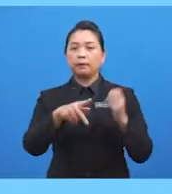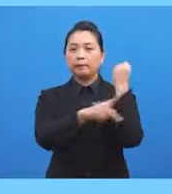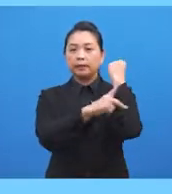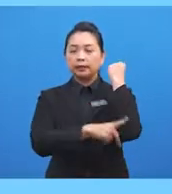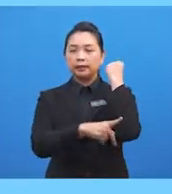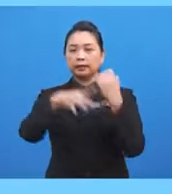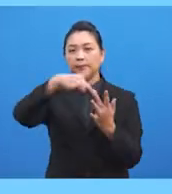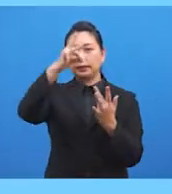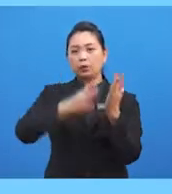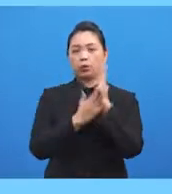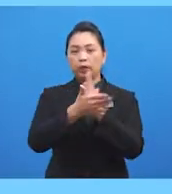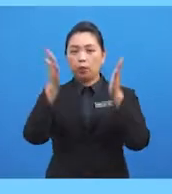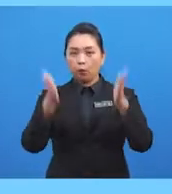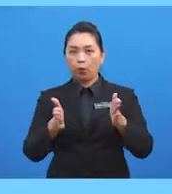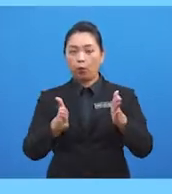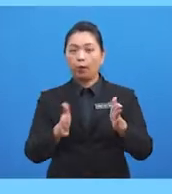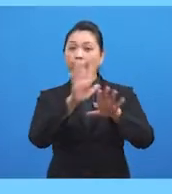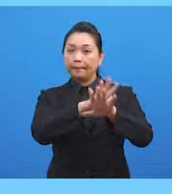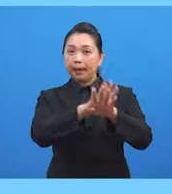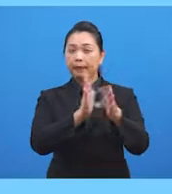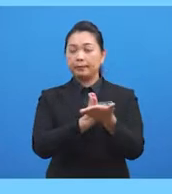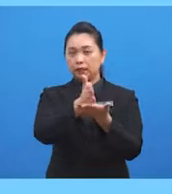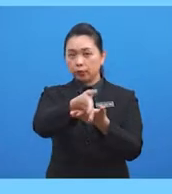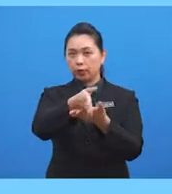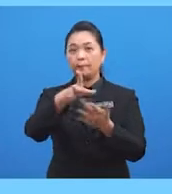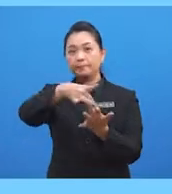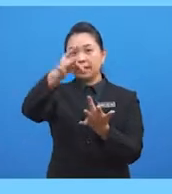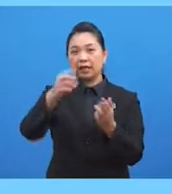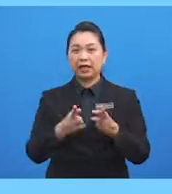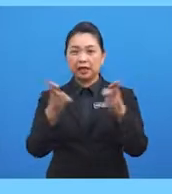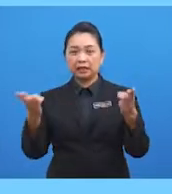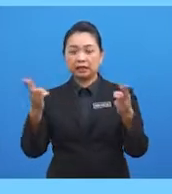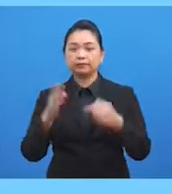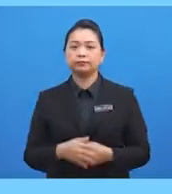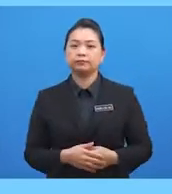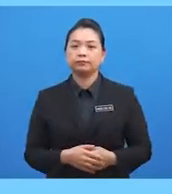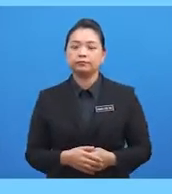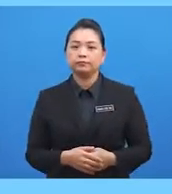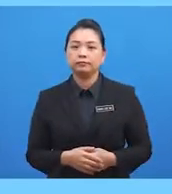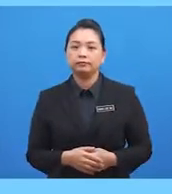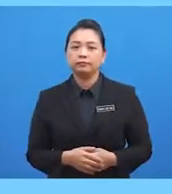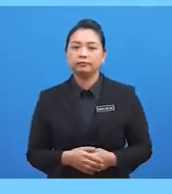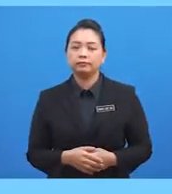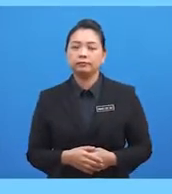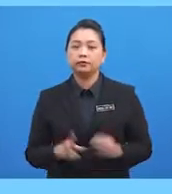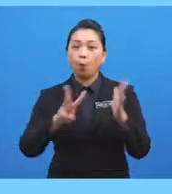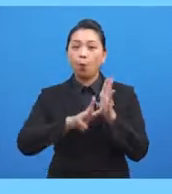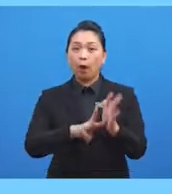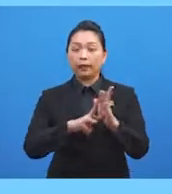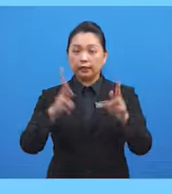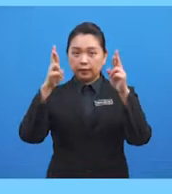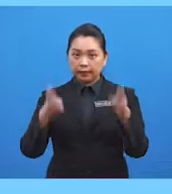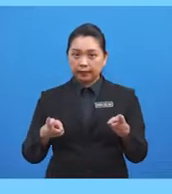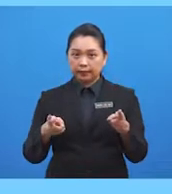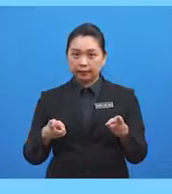orang ramai melalui pilihan raya. Panggilan lain yang kita biasa dengar ialah wakil rakyat yang